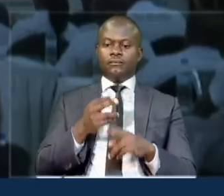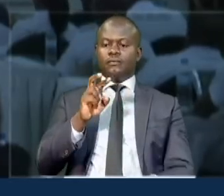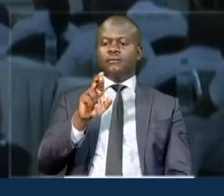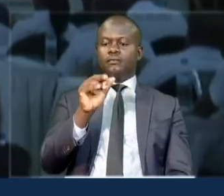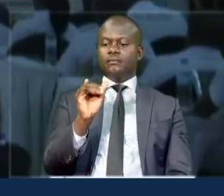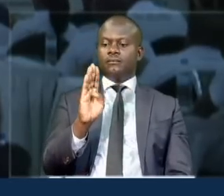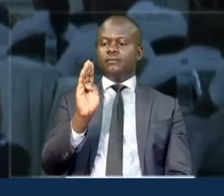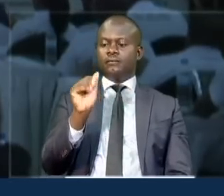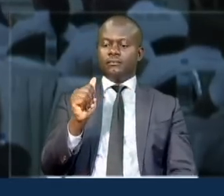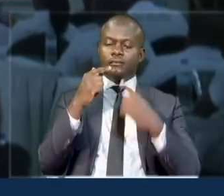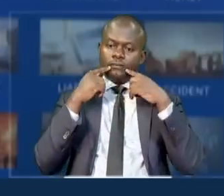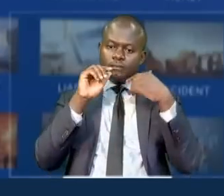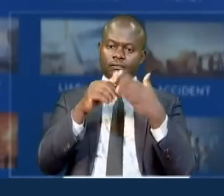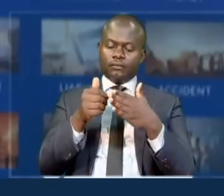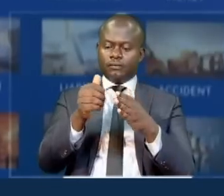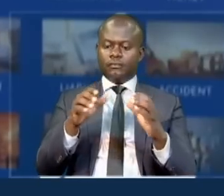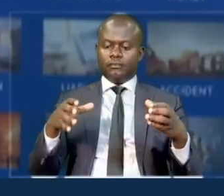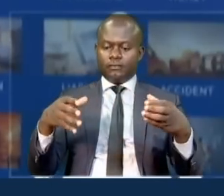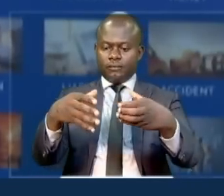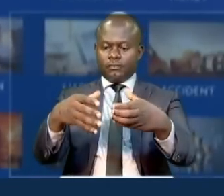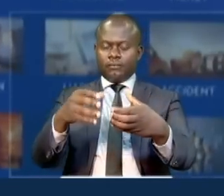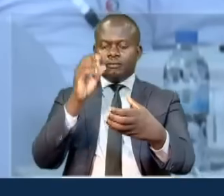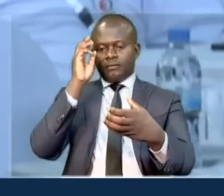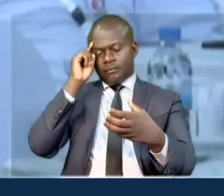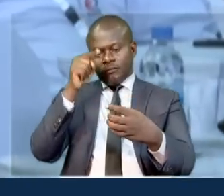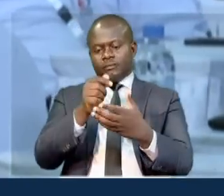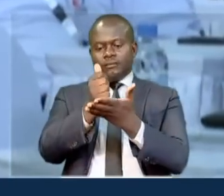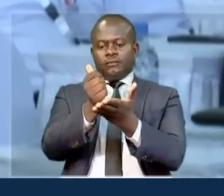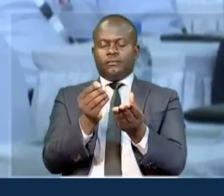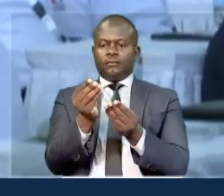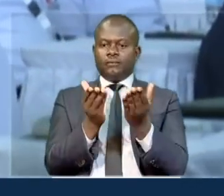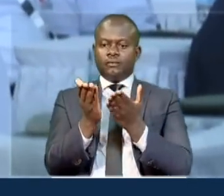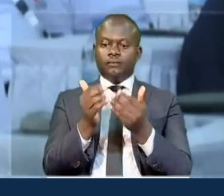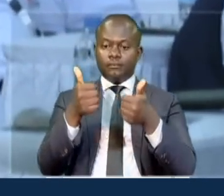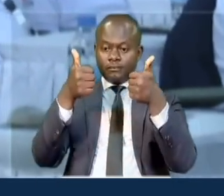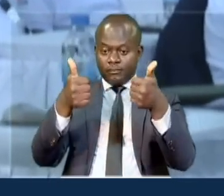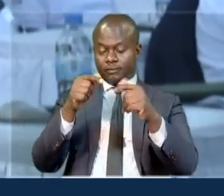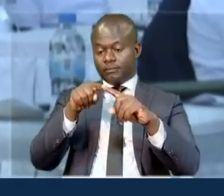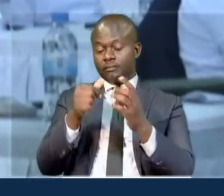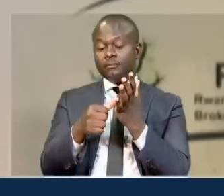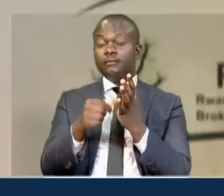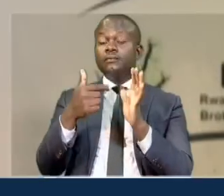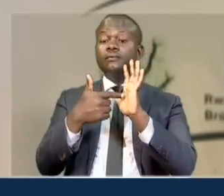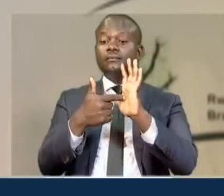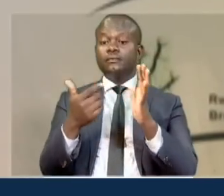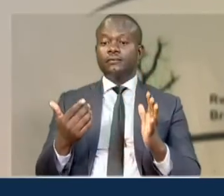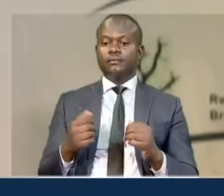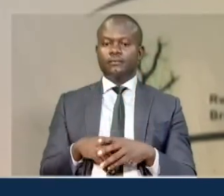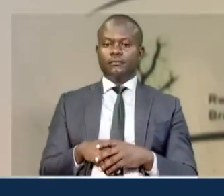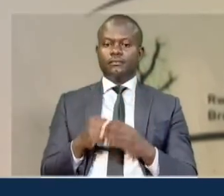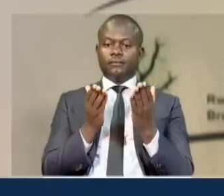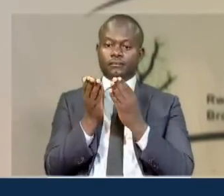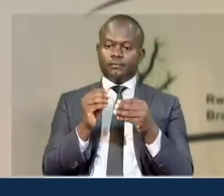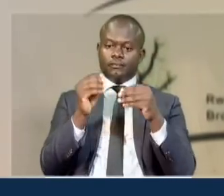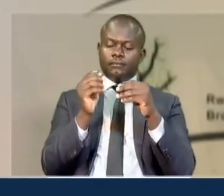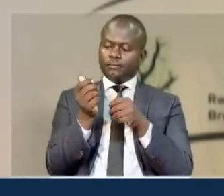riba avuga ko iri huriro rigamije kubafasha kunoza serivisi bahabakiriya bashingiye ku bibazo bakunze kugaragarizwa serivisi duha abakiriya